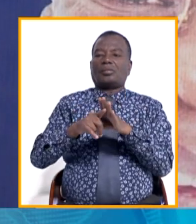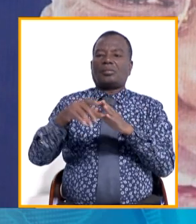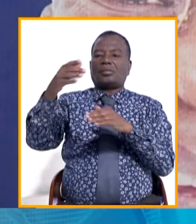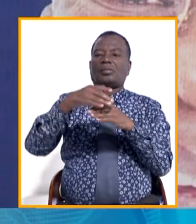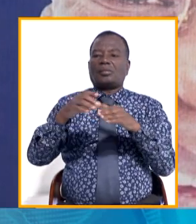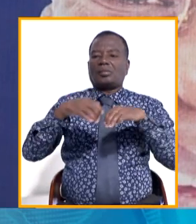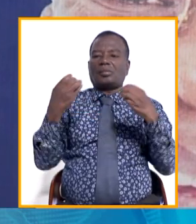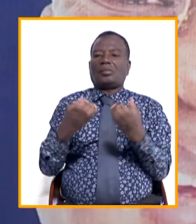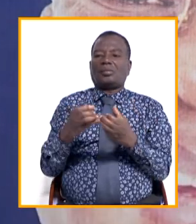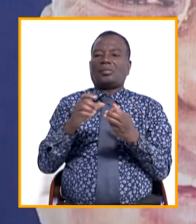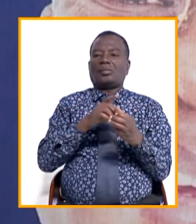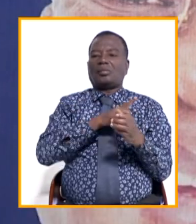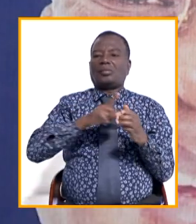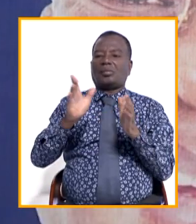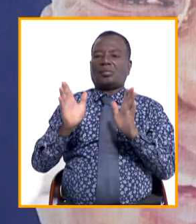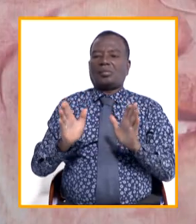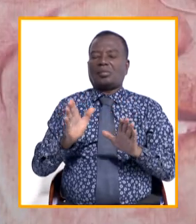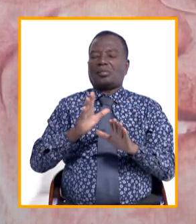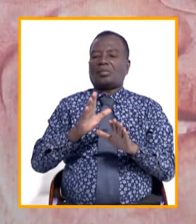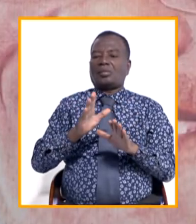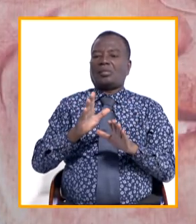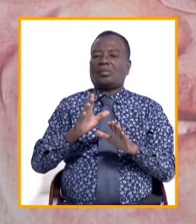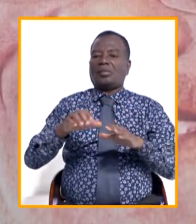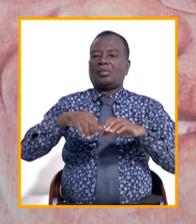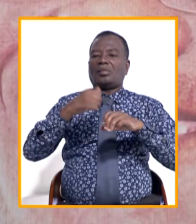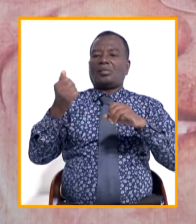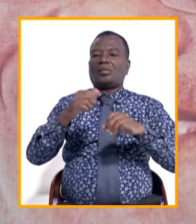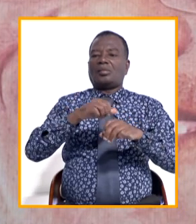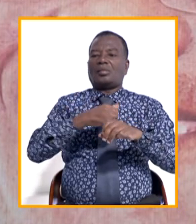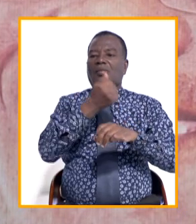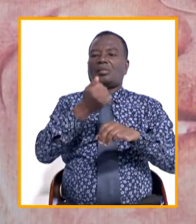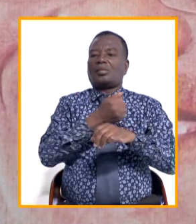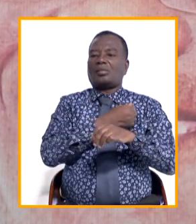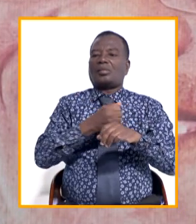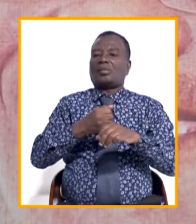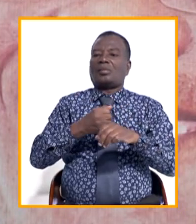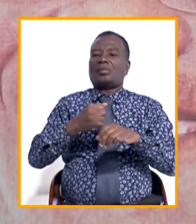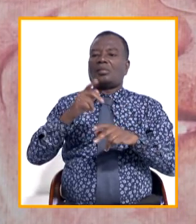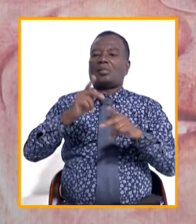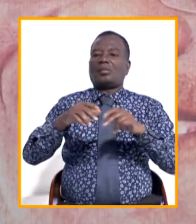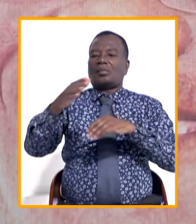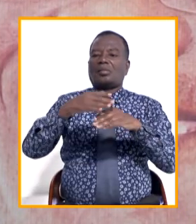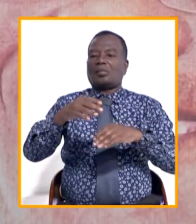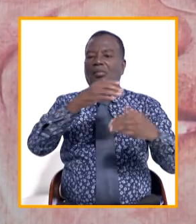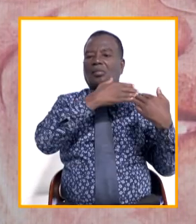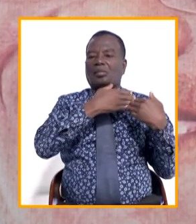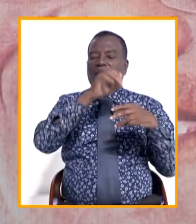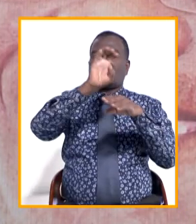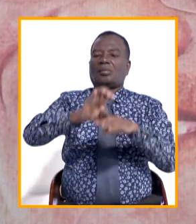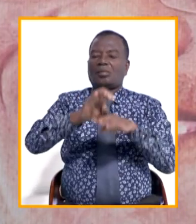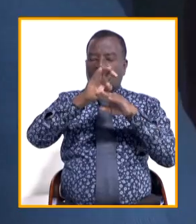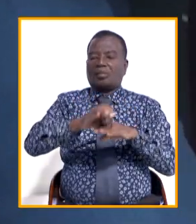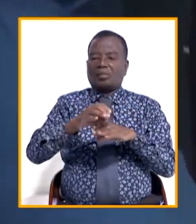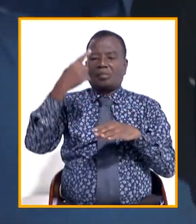commissions locales, auprès même des autorités publiques, de sorte qu'eux aussi ils s'impliquent auprès de la chefferie traditionnelle,